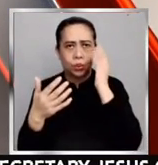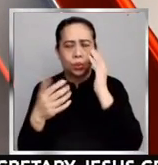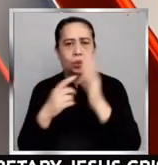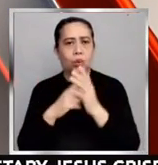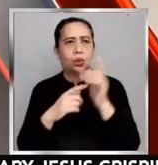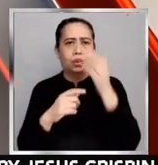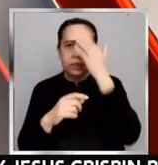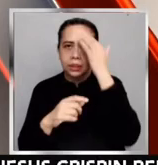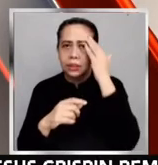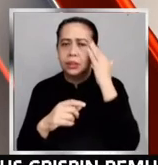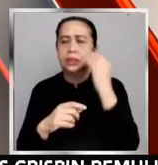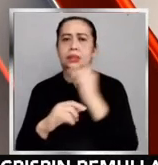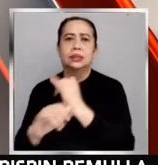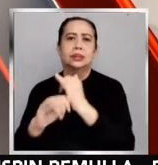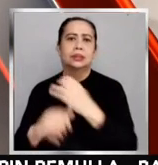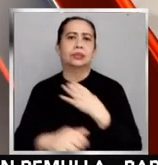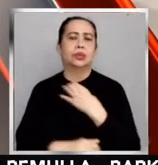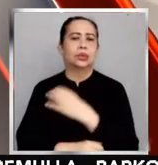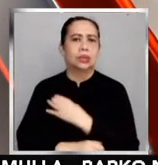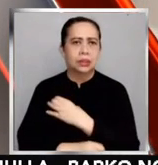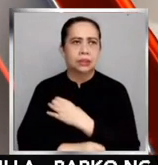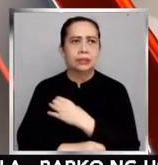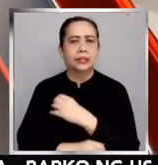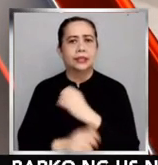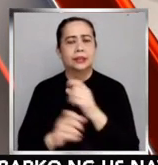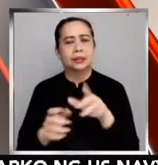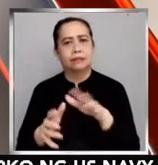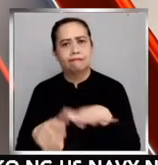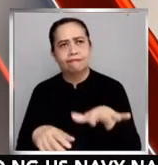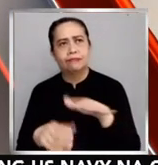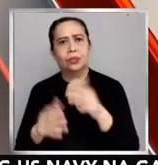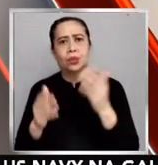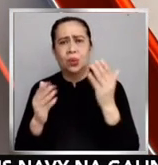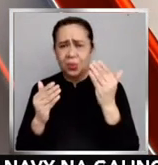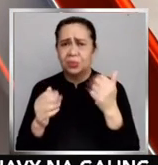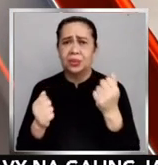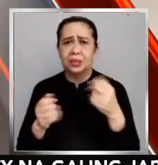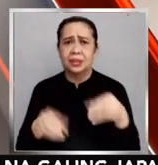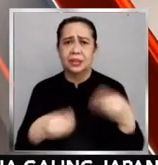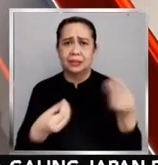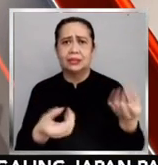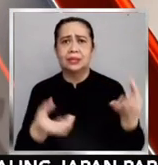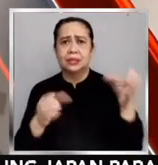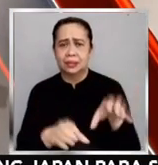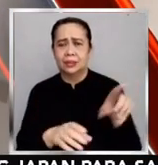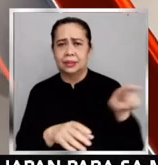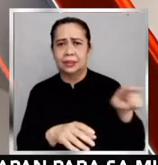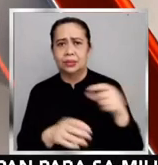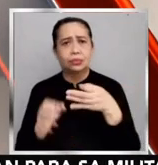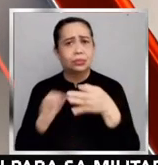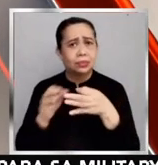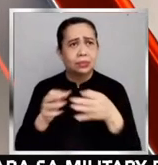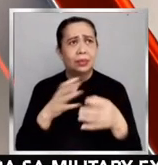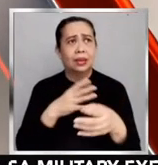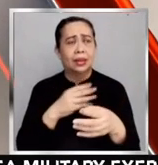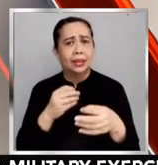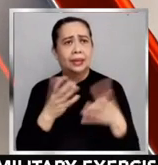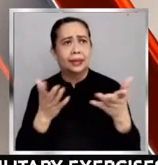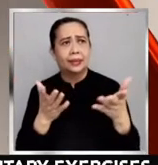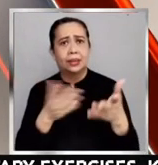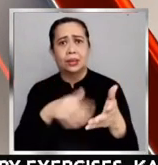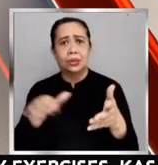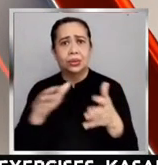mga kasamahan kongreso na sana naman ibigyan siya ng benefit of the doubt at yun pong masunod